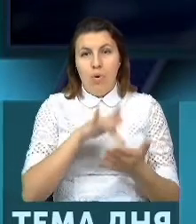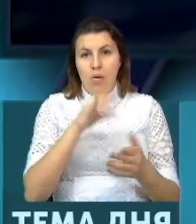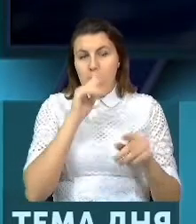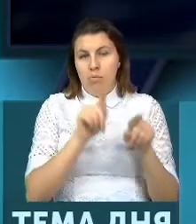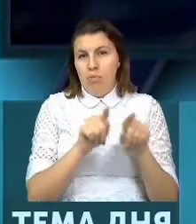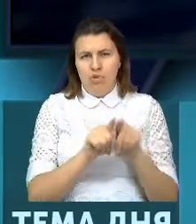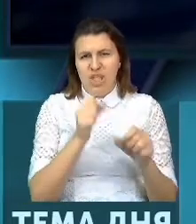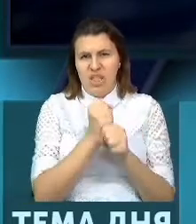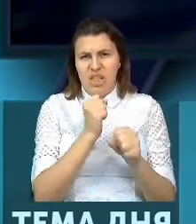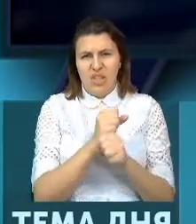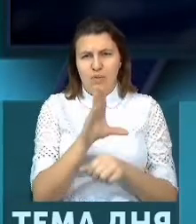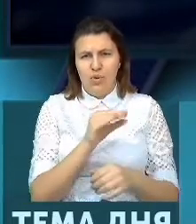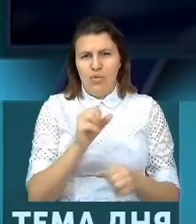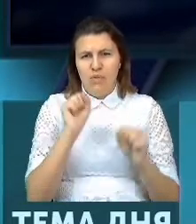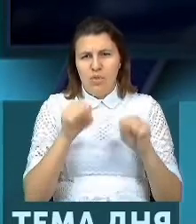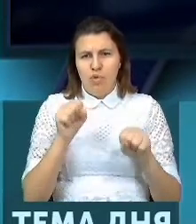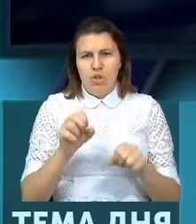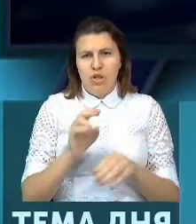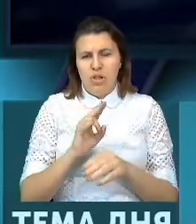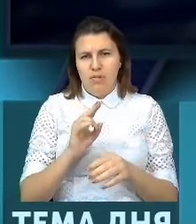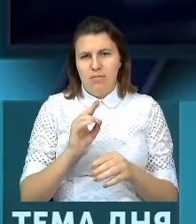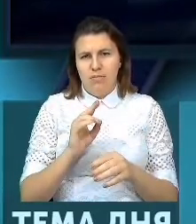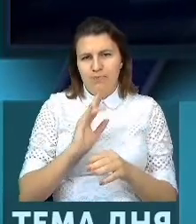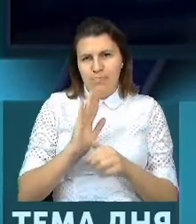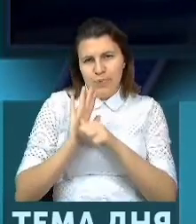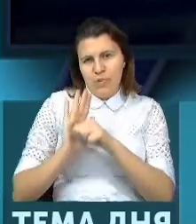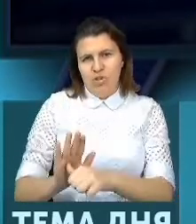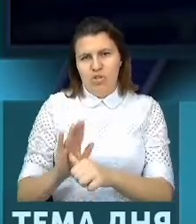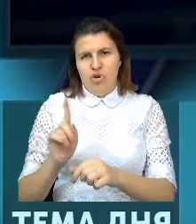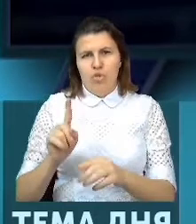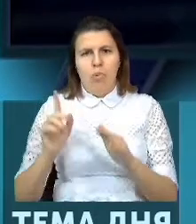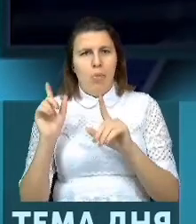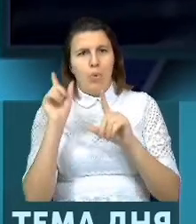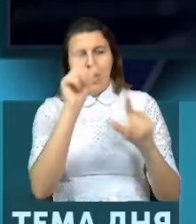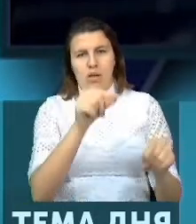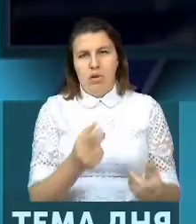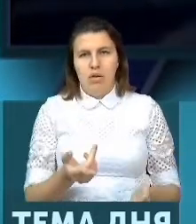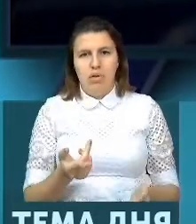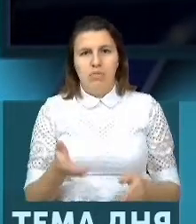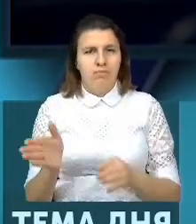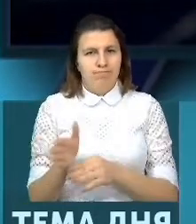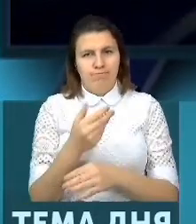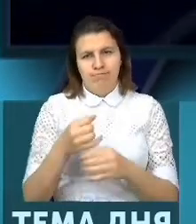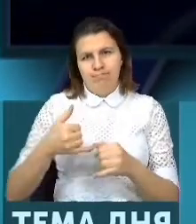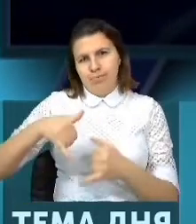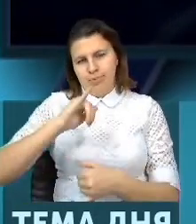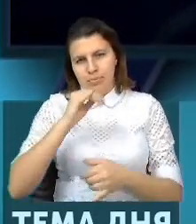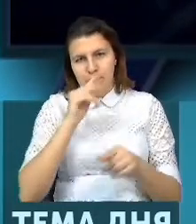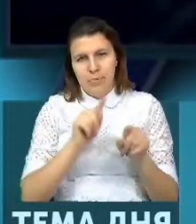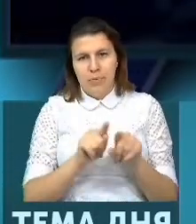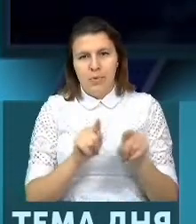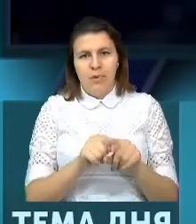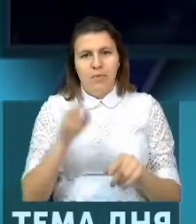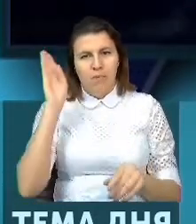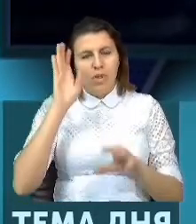чтобы мы отсюда просто уехали. Те же самые проблемы с водоканалом, которые не решаются. Теперь еще эта дружба,